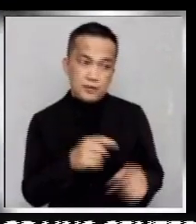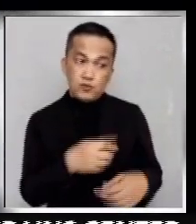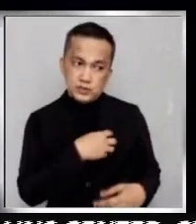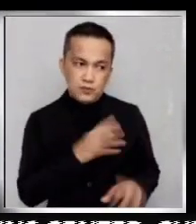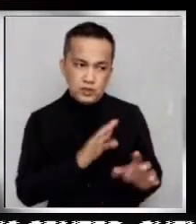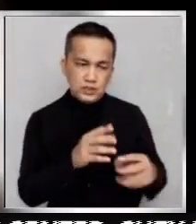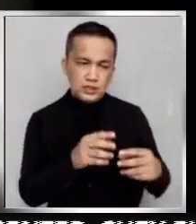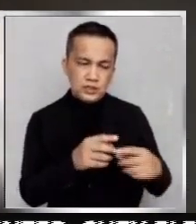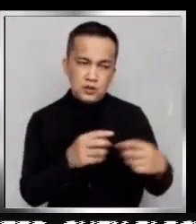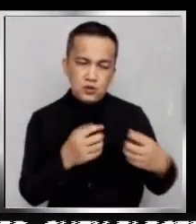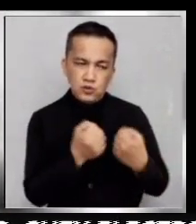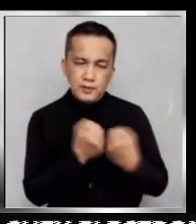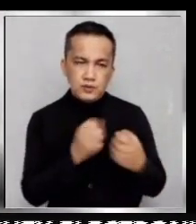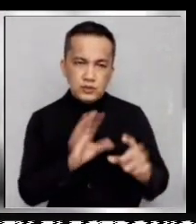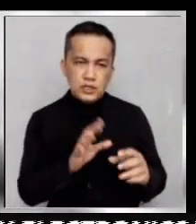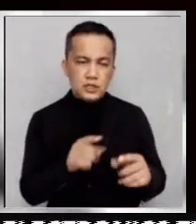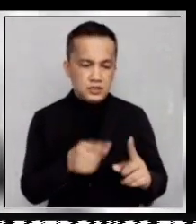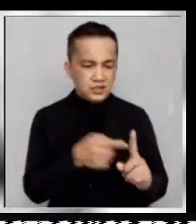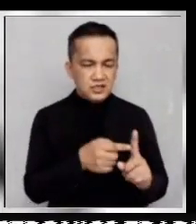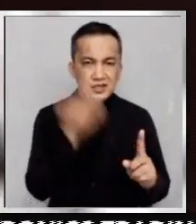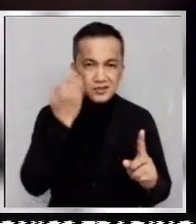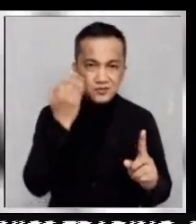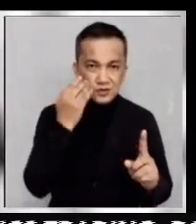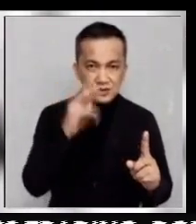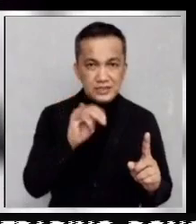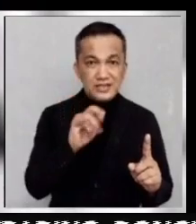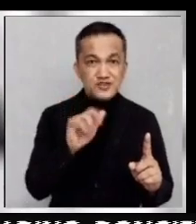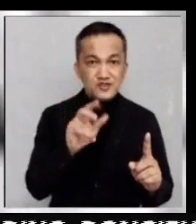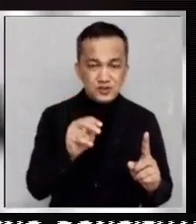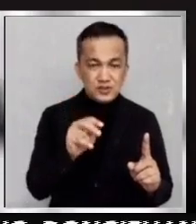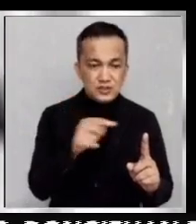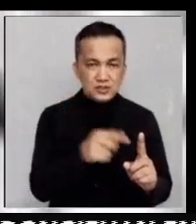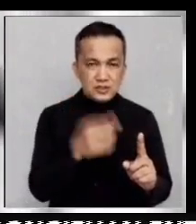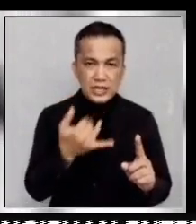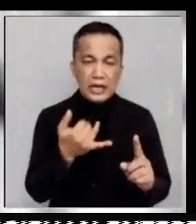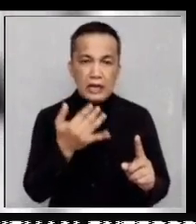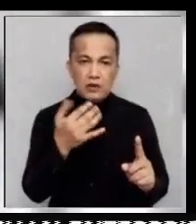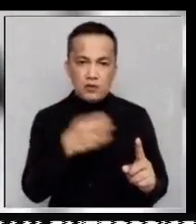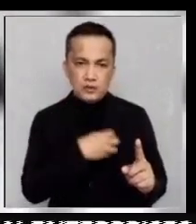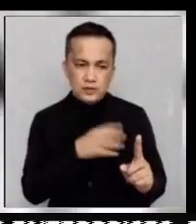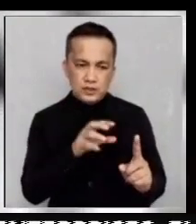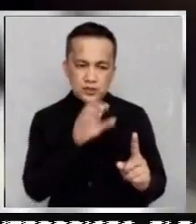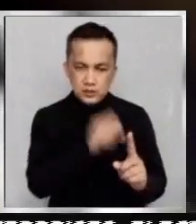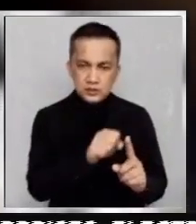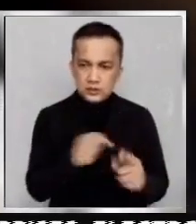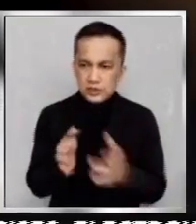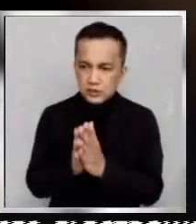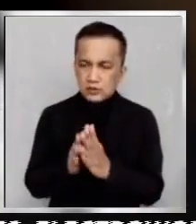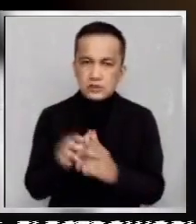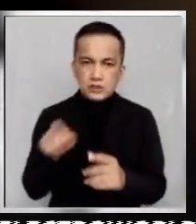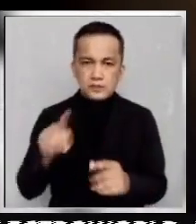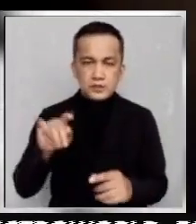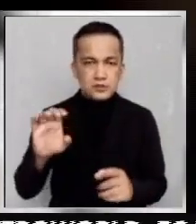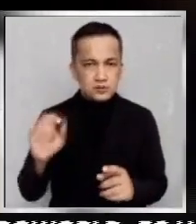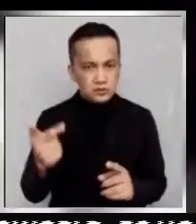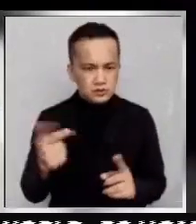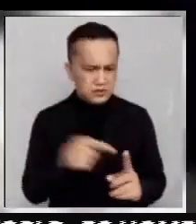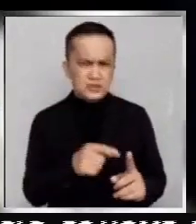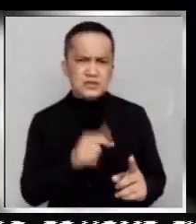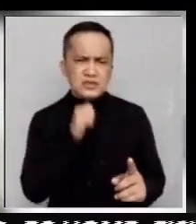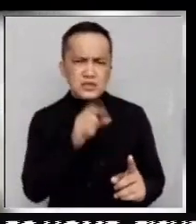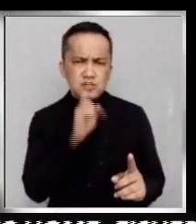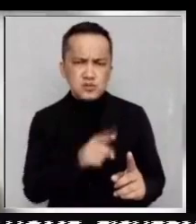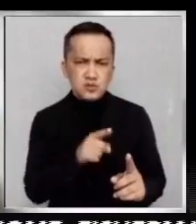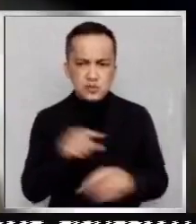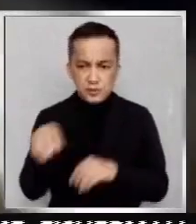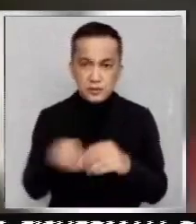Huwag ka na lumabang. Nagpapanggap lang umano si Nelson Abordo, kaya in-entrap ng pulis siya sa hiling mismo ng Coast Guard. Hindi raw totoo ang alok nito kapalit ng